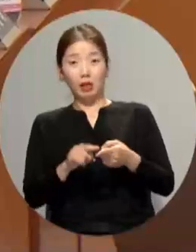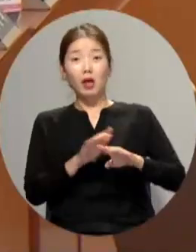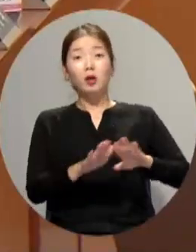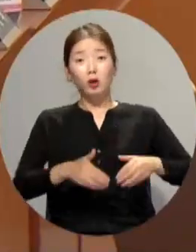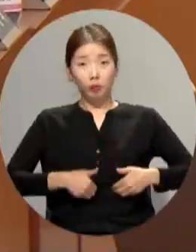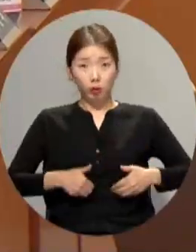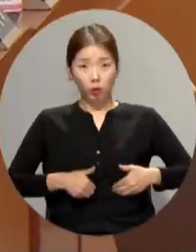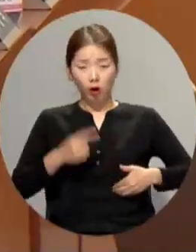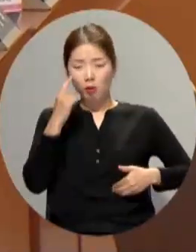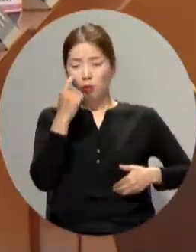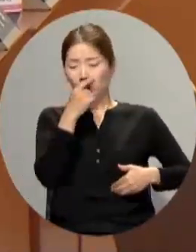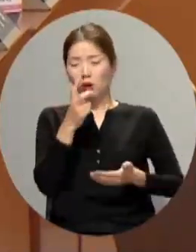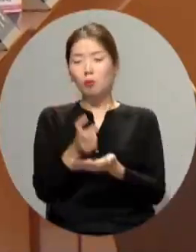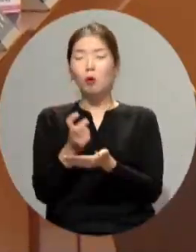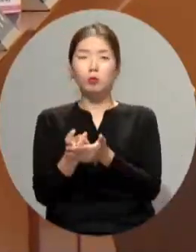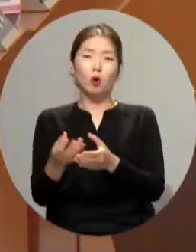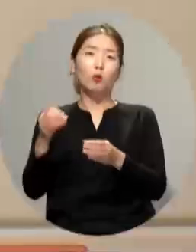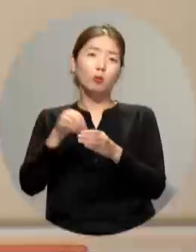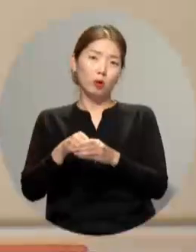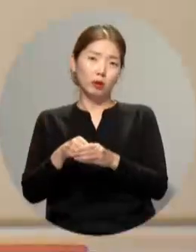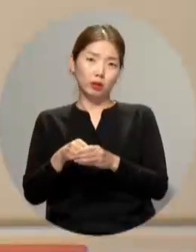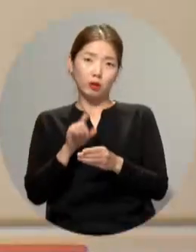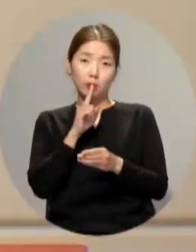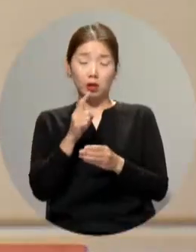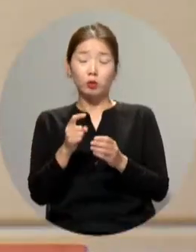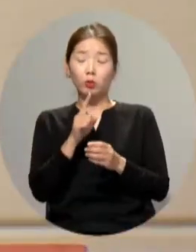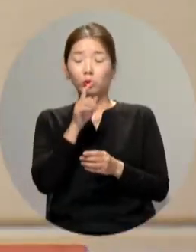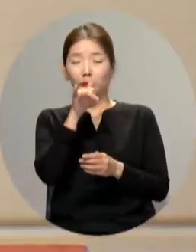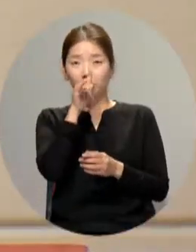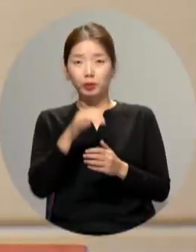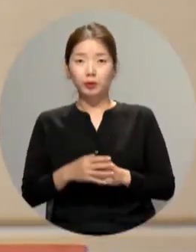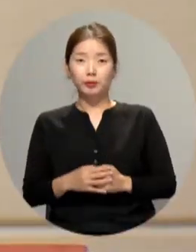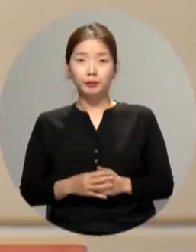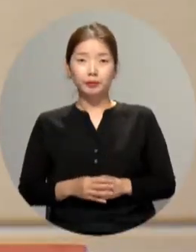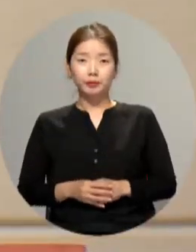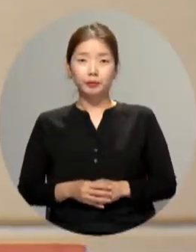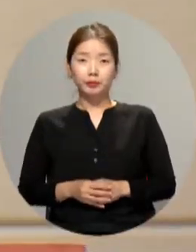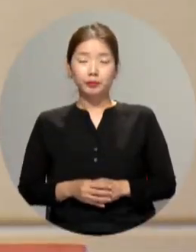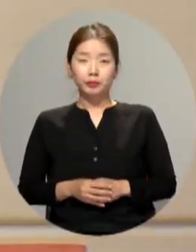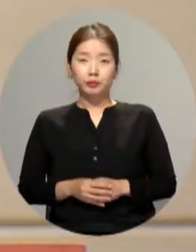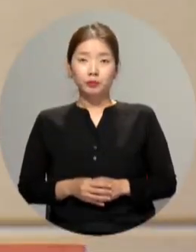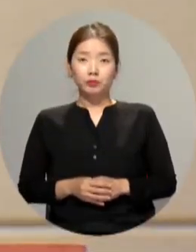연금 지급 보장을 법으로 제정하자는 방안도 제시됐습니다. MBC 뉴스 고차원입니다.